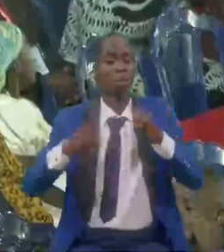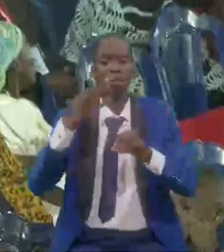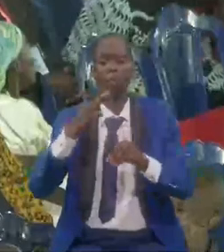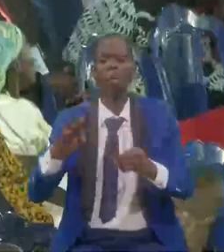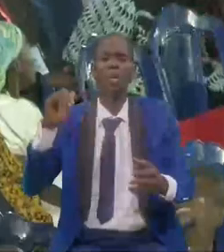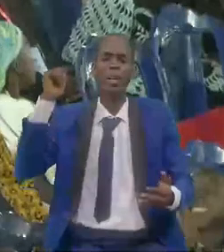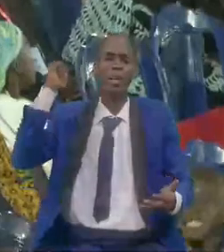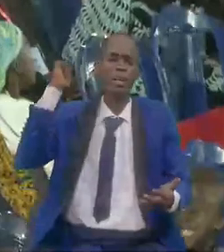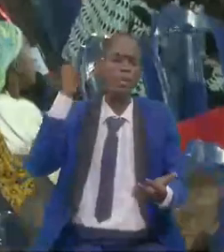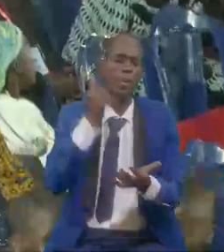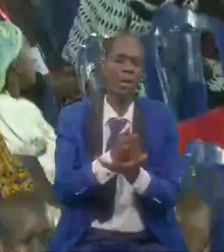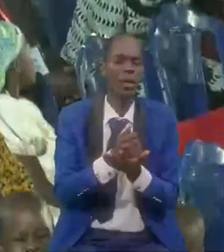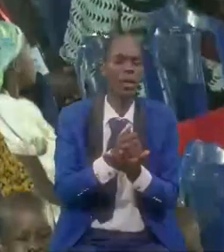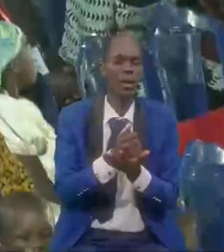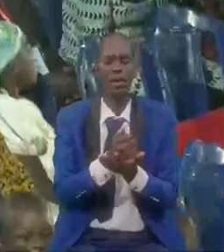Amen.